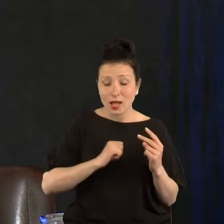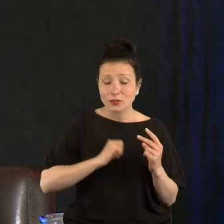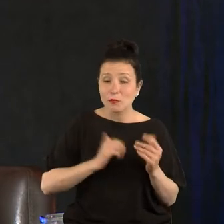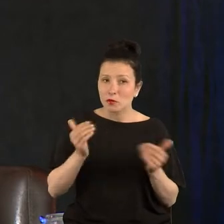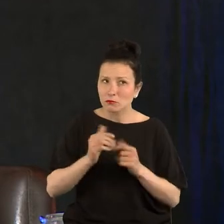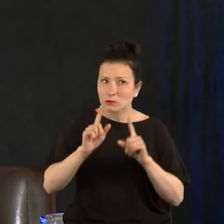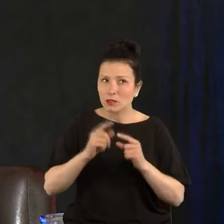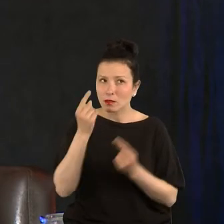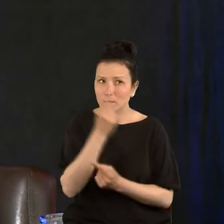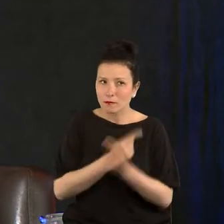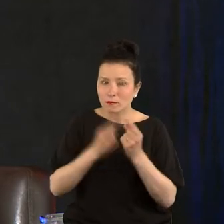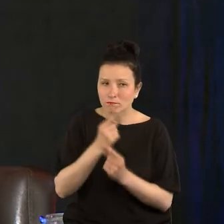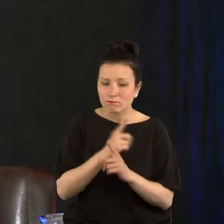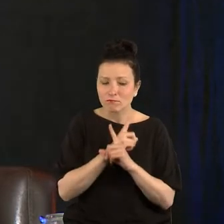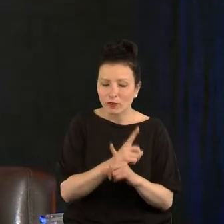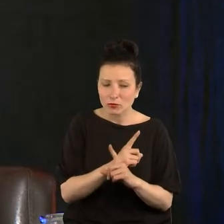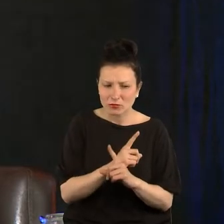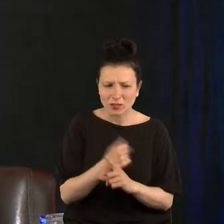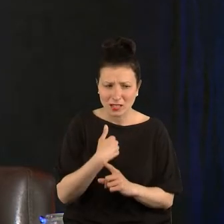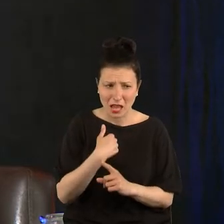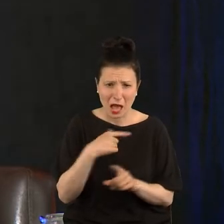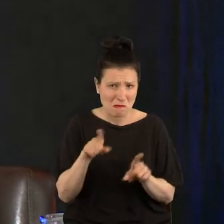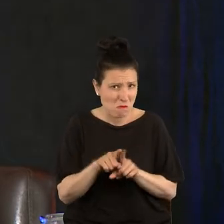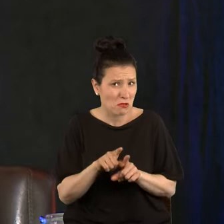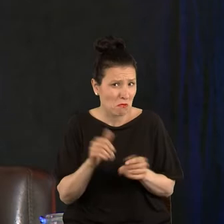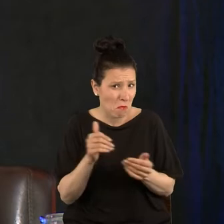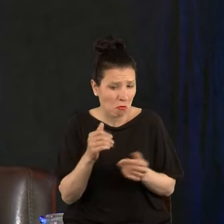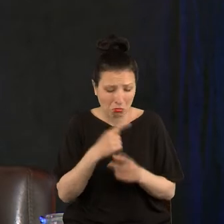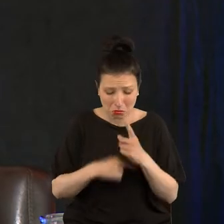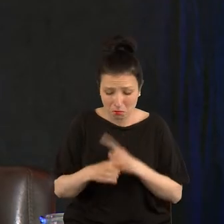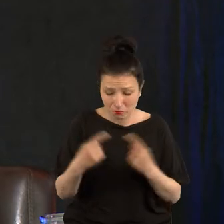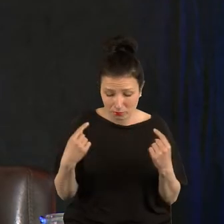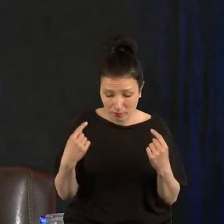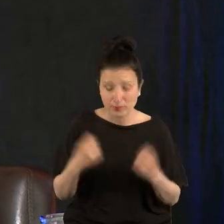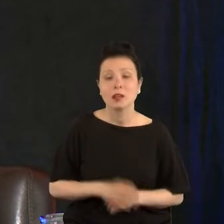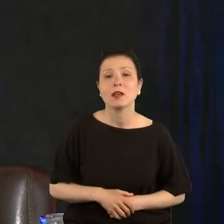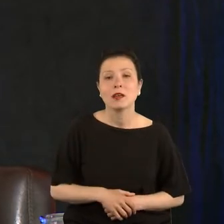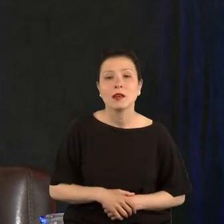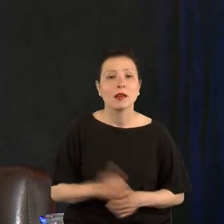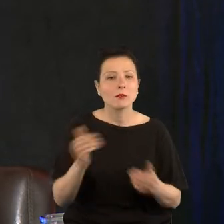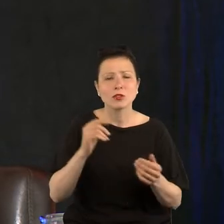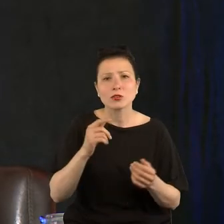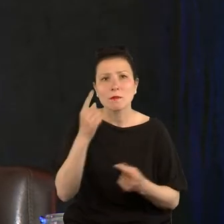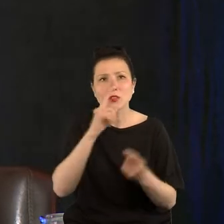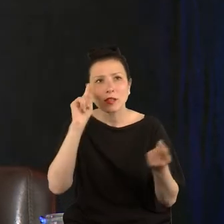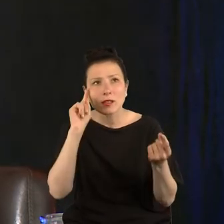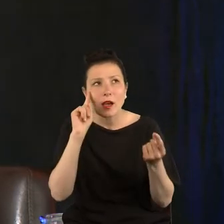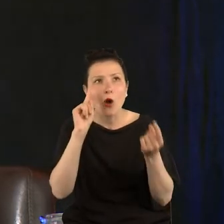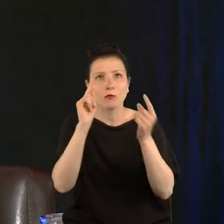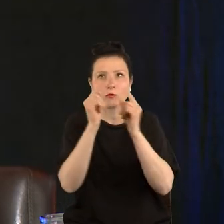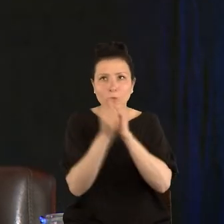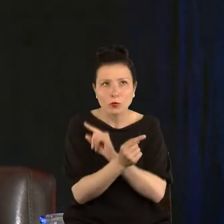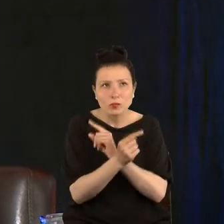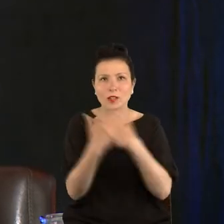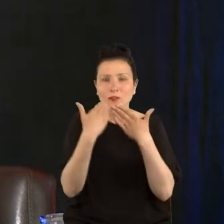zacząć myśleć w kategoriach tego, że też jestem niepełnosprawny i może takie odwrócenie czasami trochę myślenia pomaga nam w tym patrzeniu